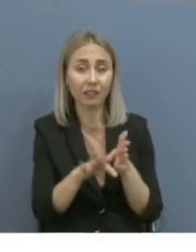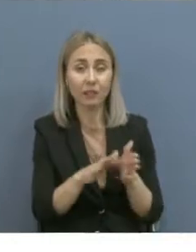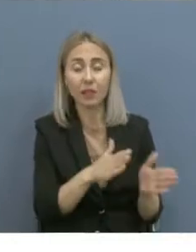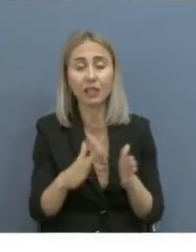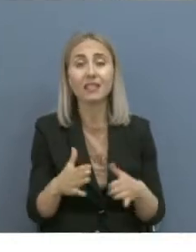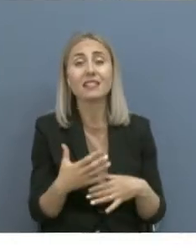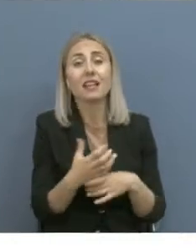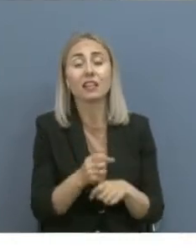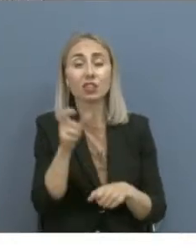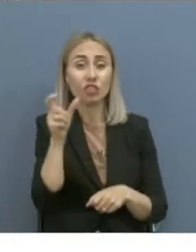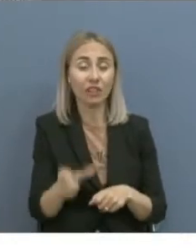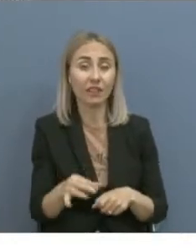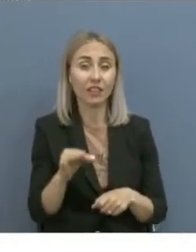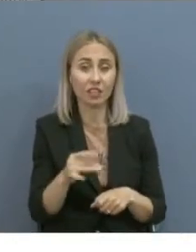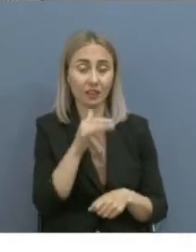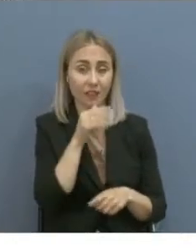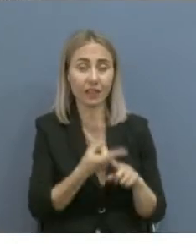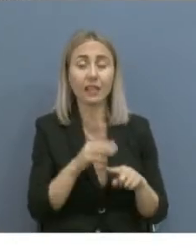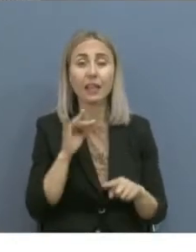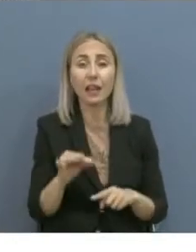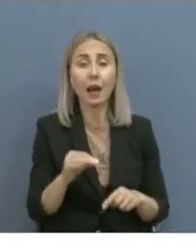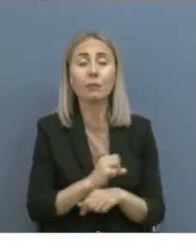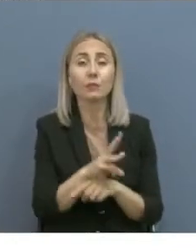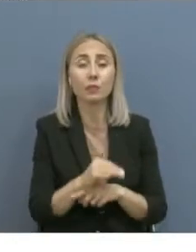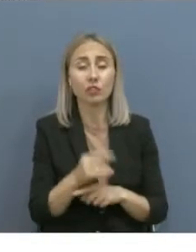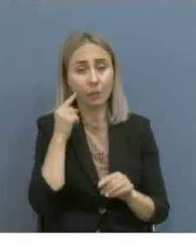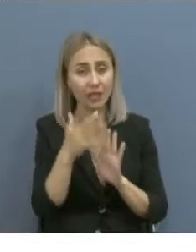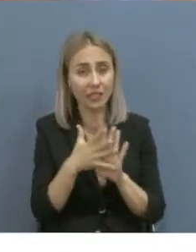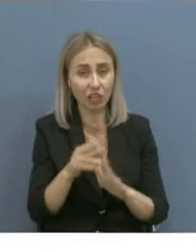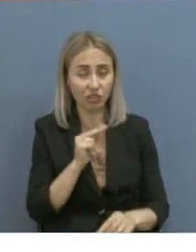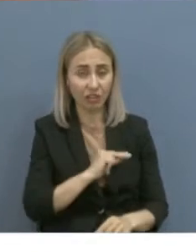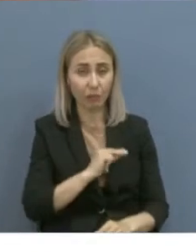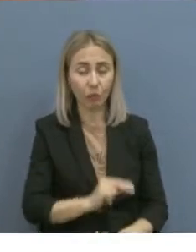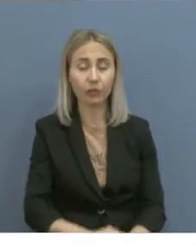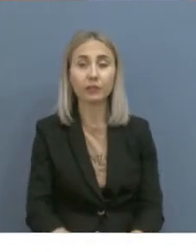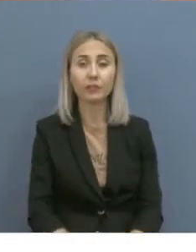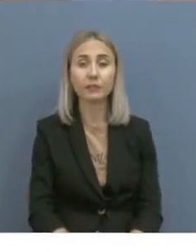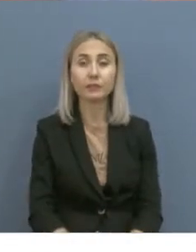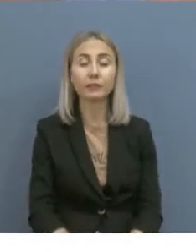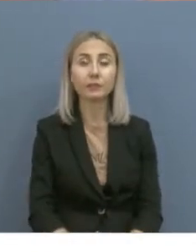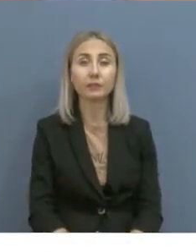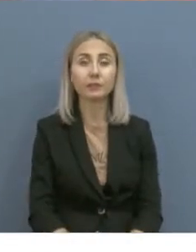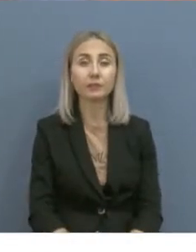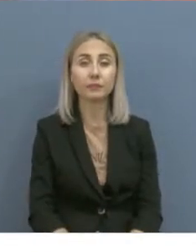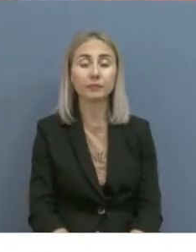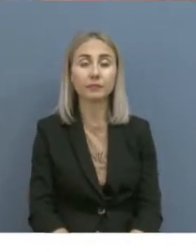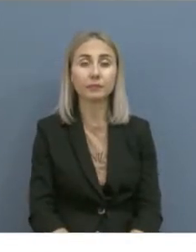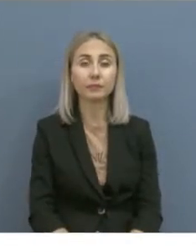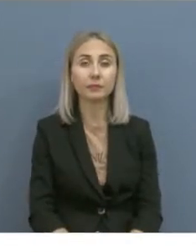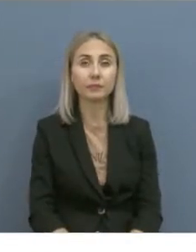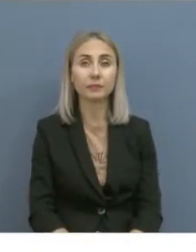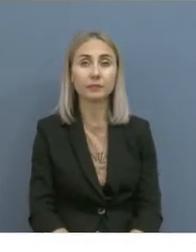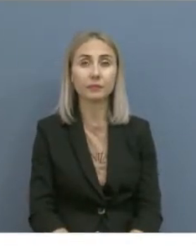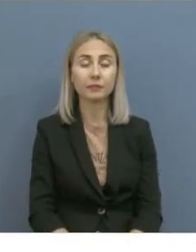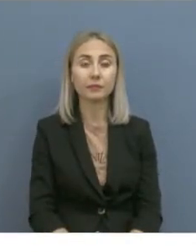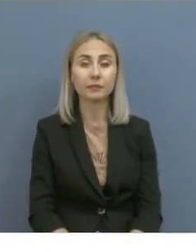электронды платформасында жүргізіледі. Процестерді автоматтандыру адами факторды азайтады және жұмыстың ашықтығын қамтамасыз етеді.